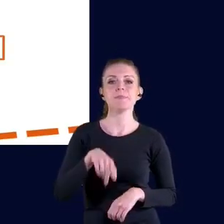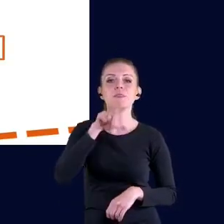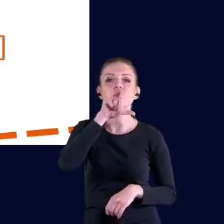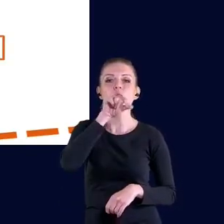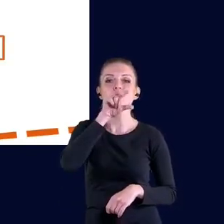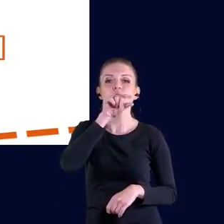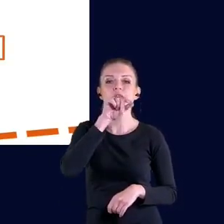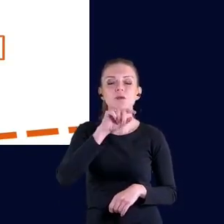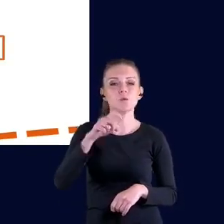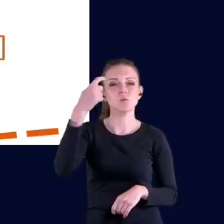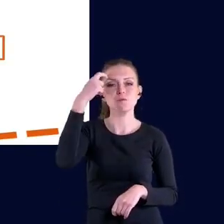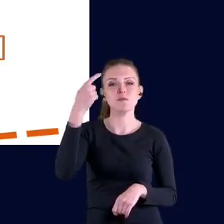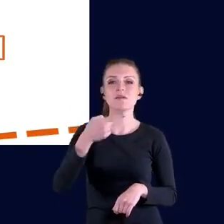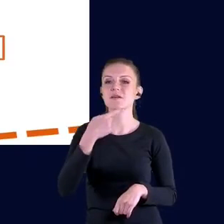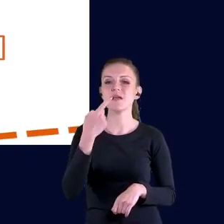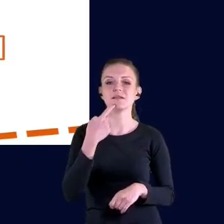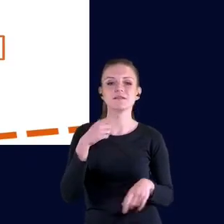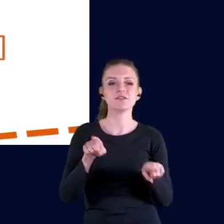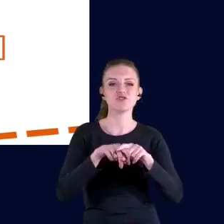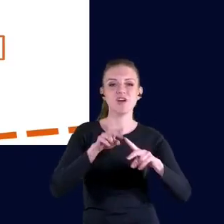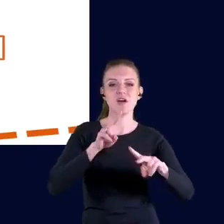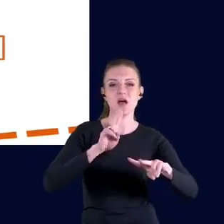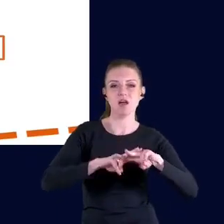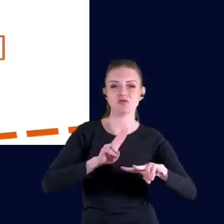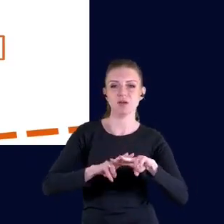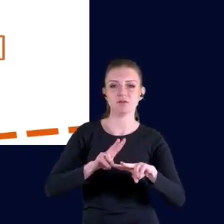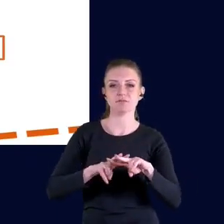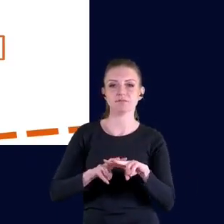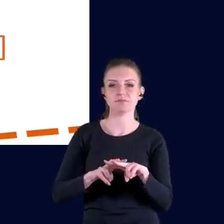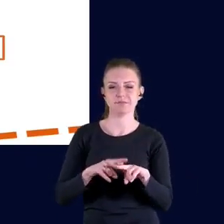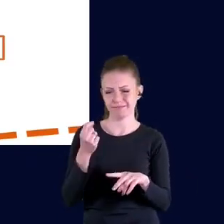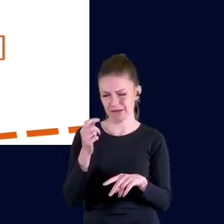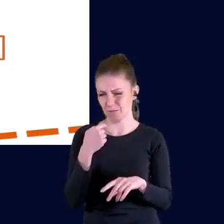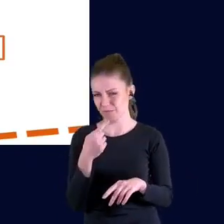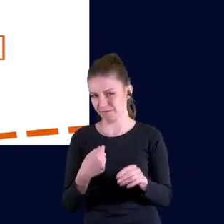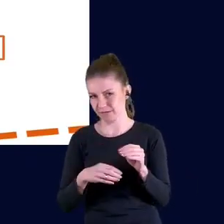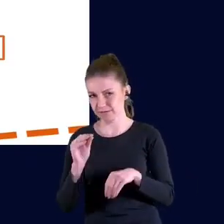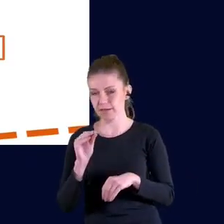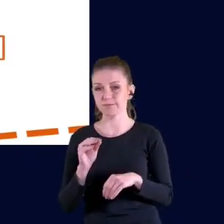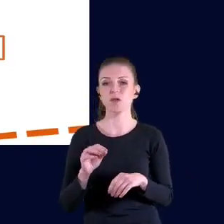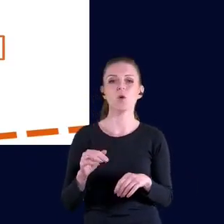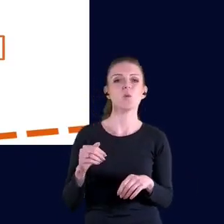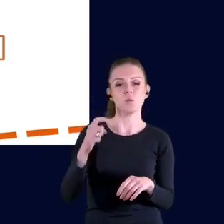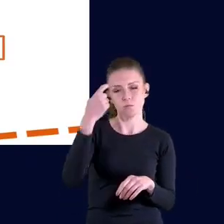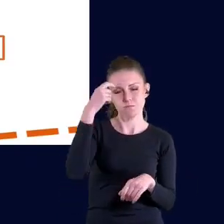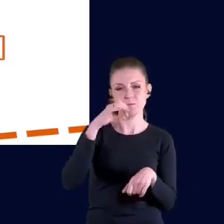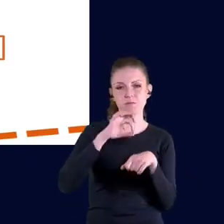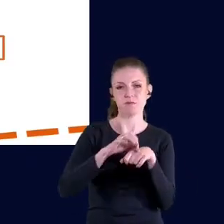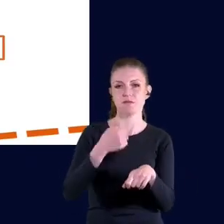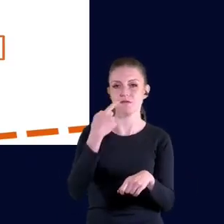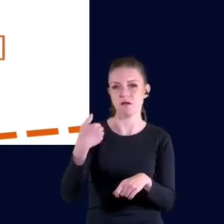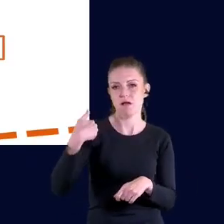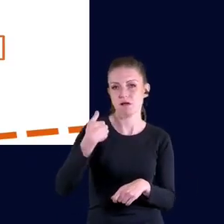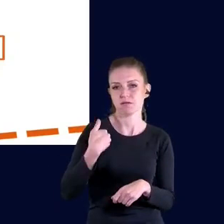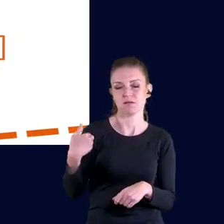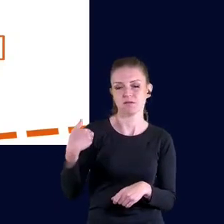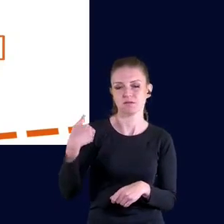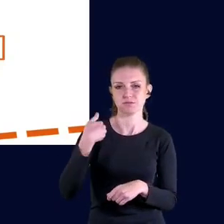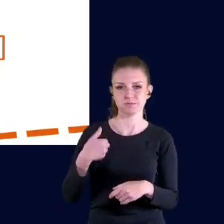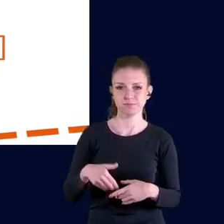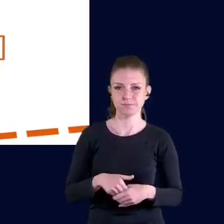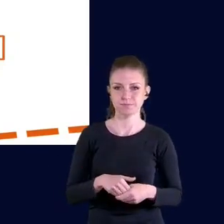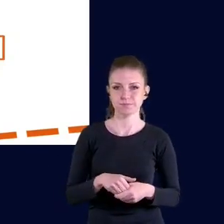językiem kmitów hasztagów jest język angielski Archanioł